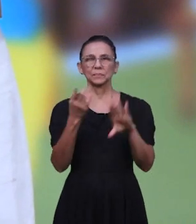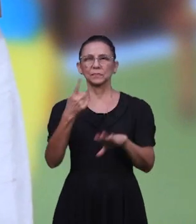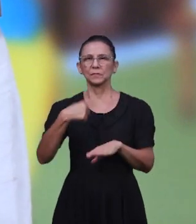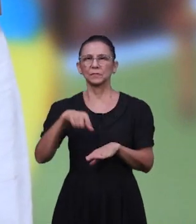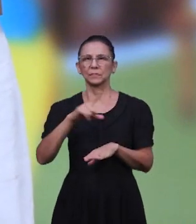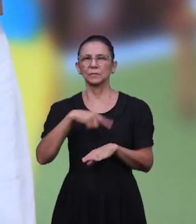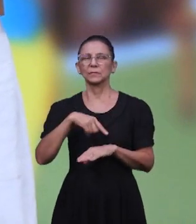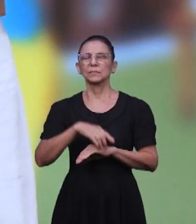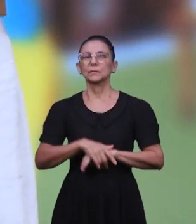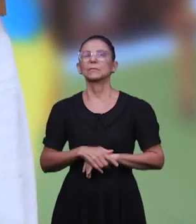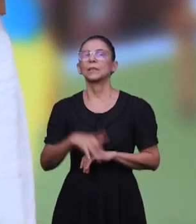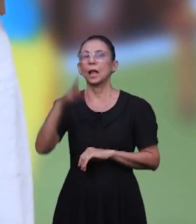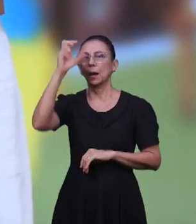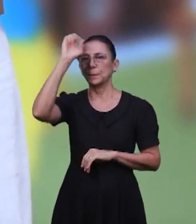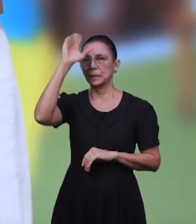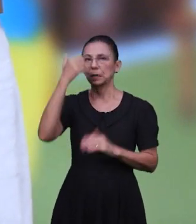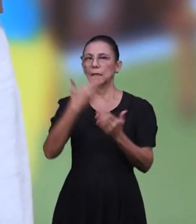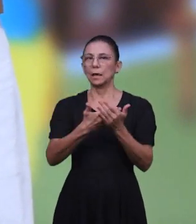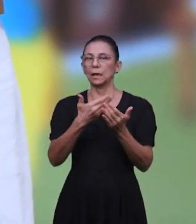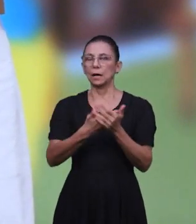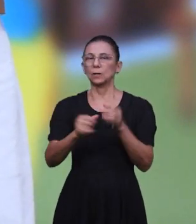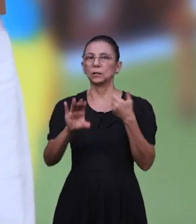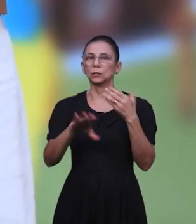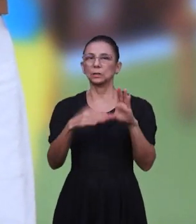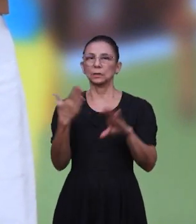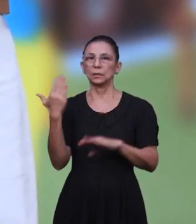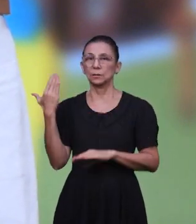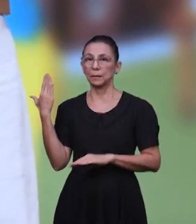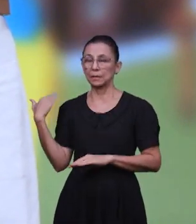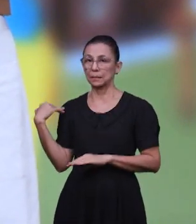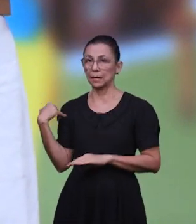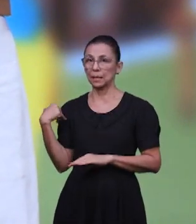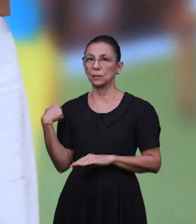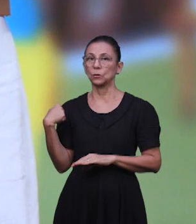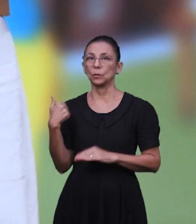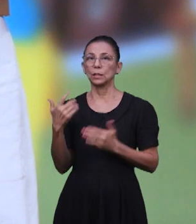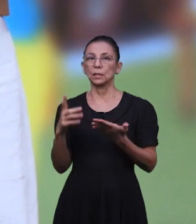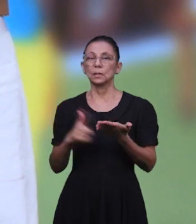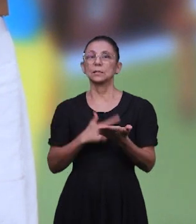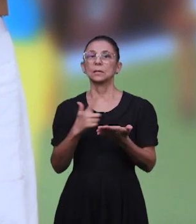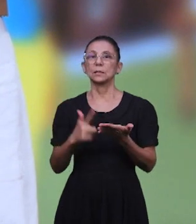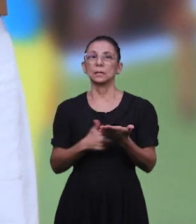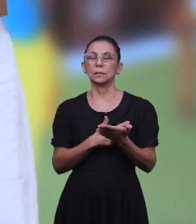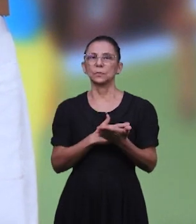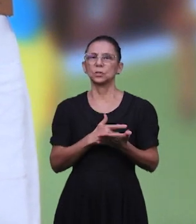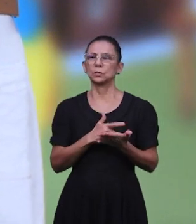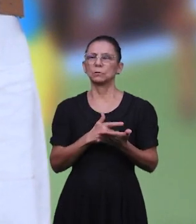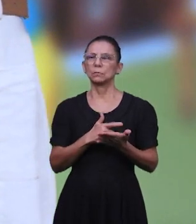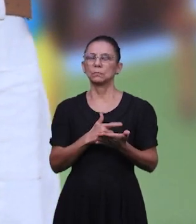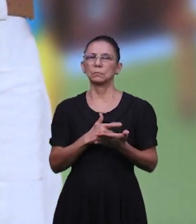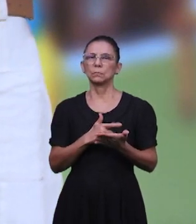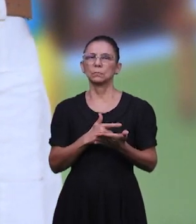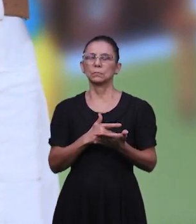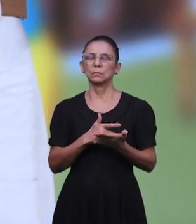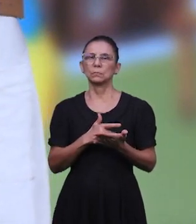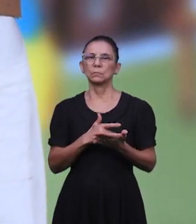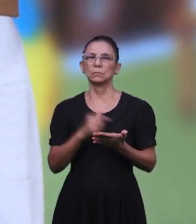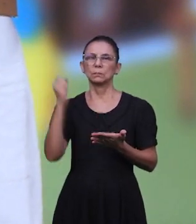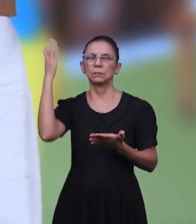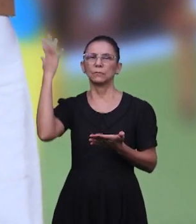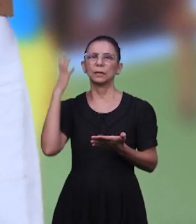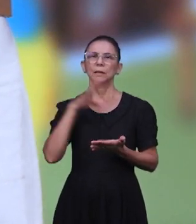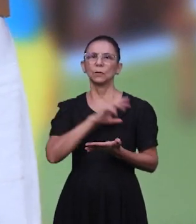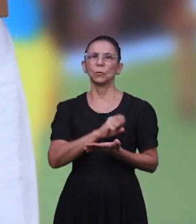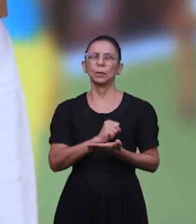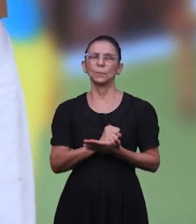déjà appris dans les études précédentes que le livre de Cantiques nous révèle le plus grand amour qui existe dans ce